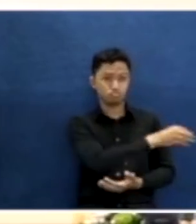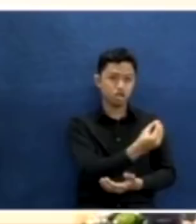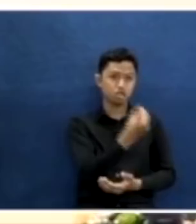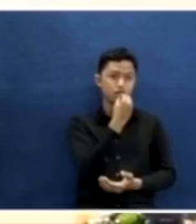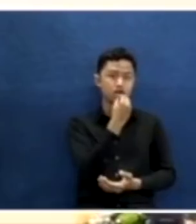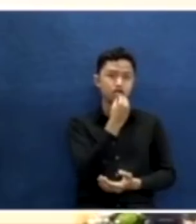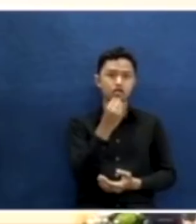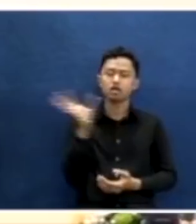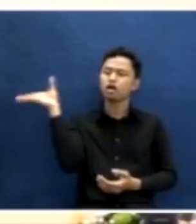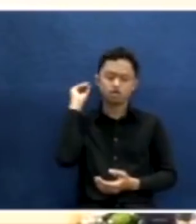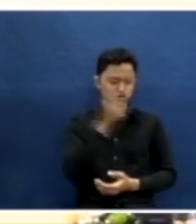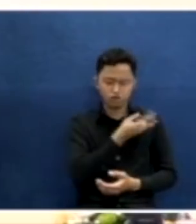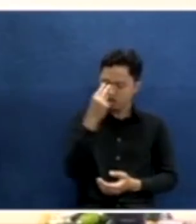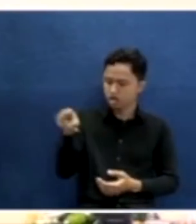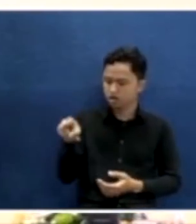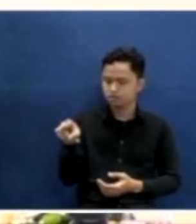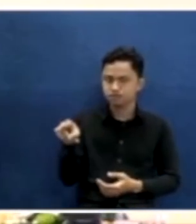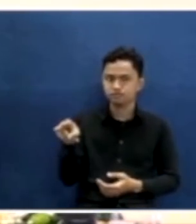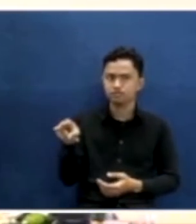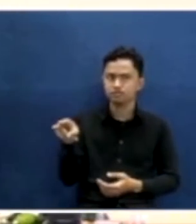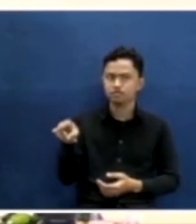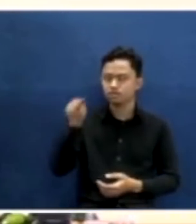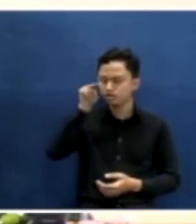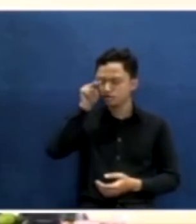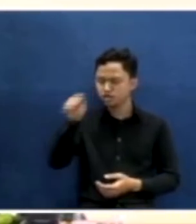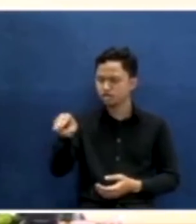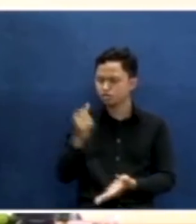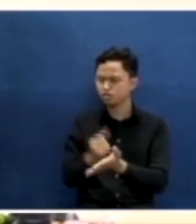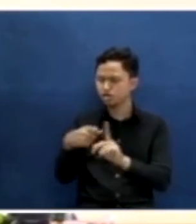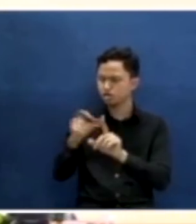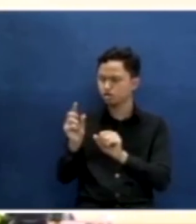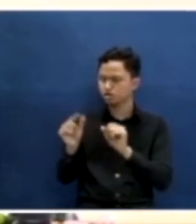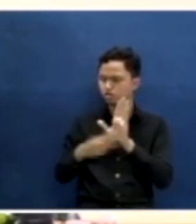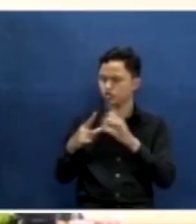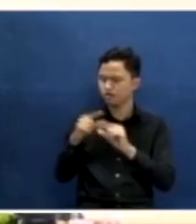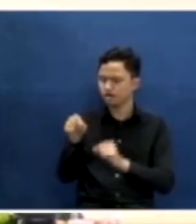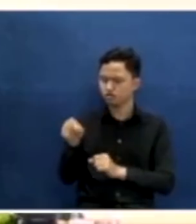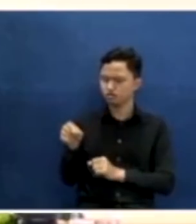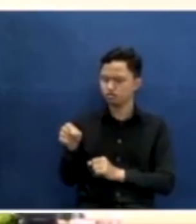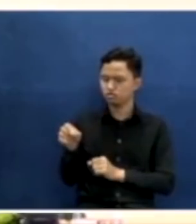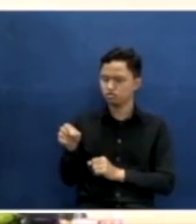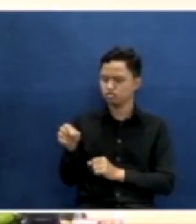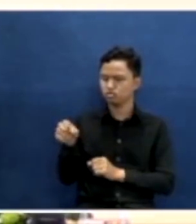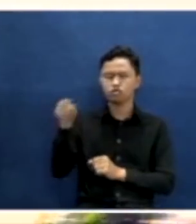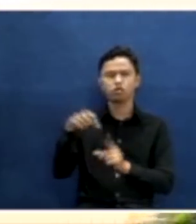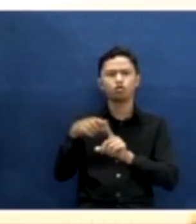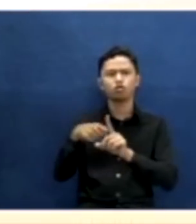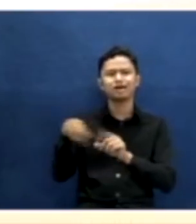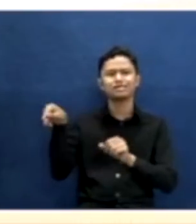maka Rasulullah kemudian melihatnya dan Sehati kan bahwasanya kurma yang diambil adalah Hussain itu adalah format dari korma